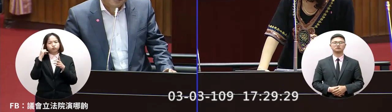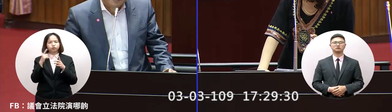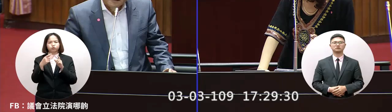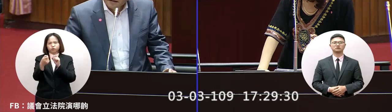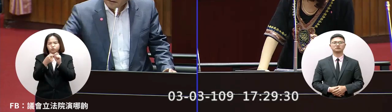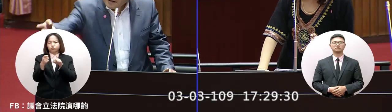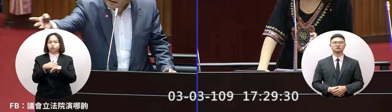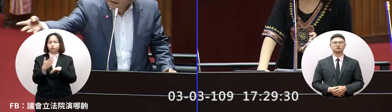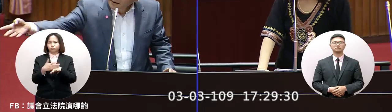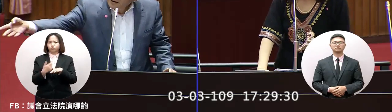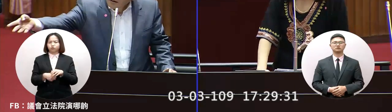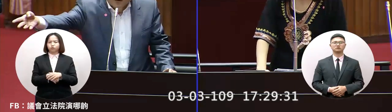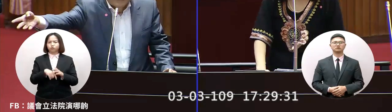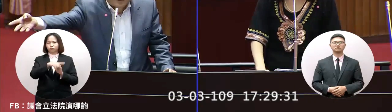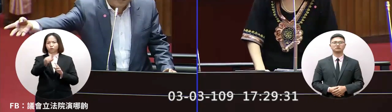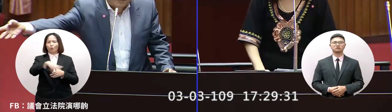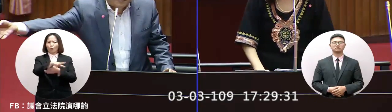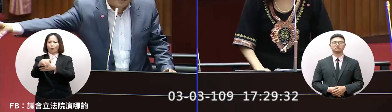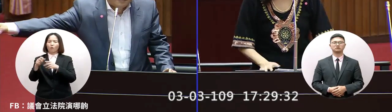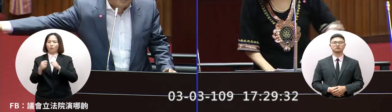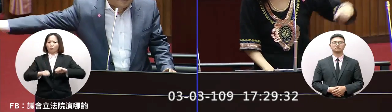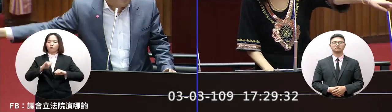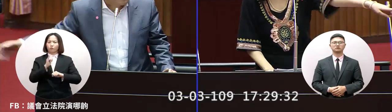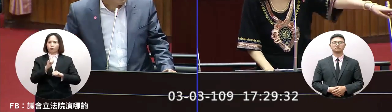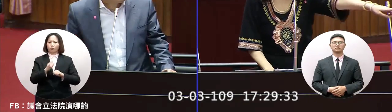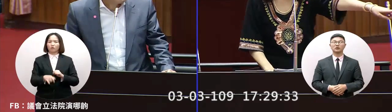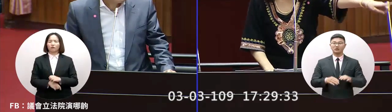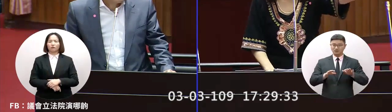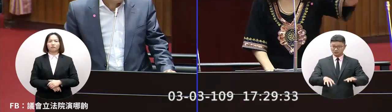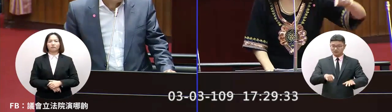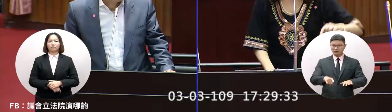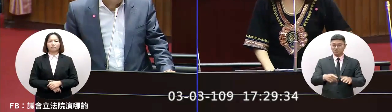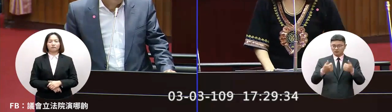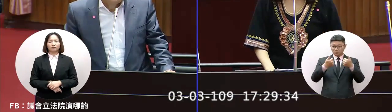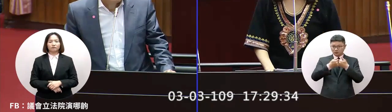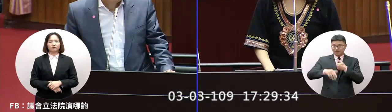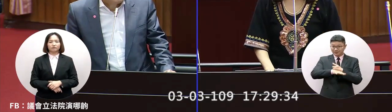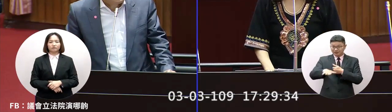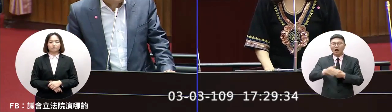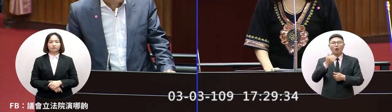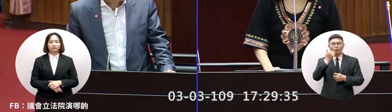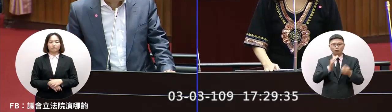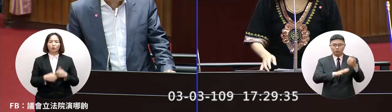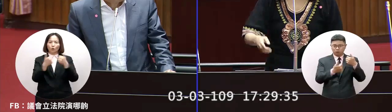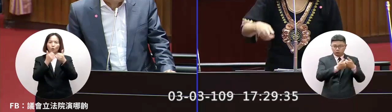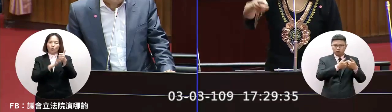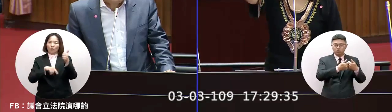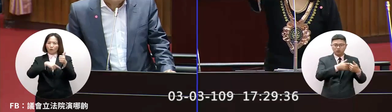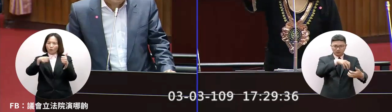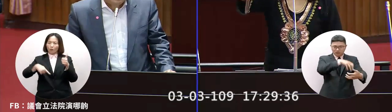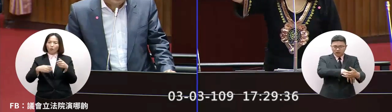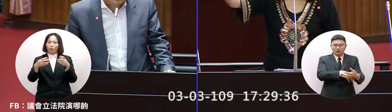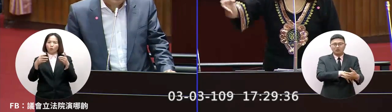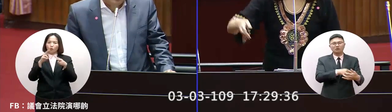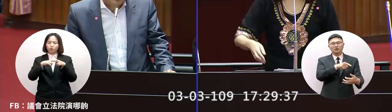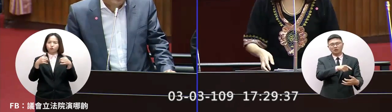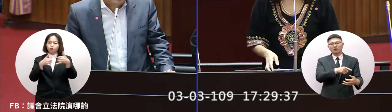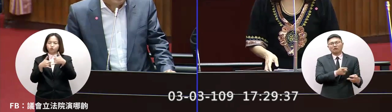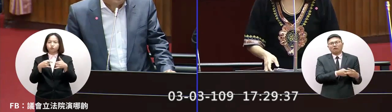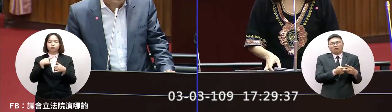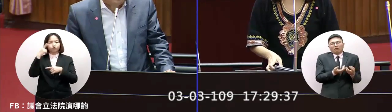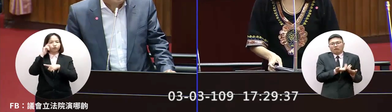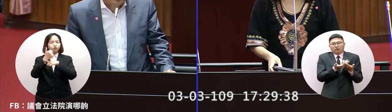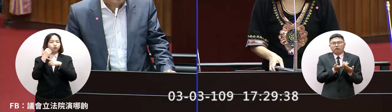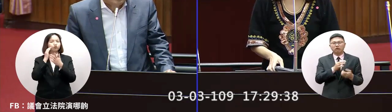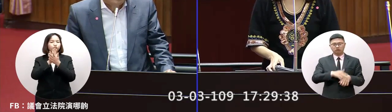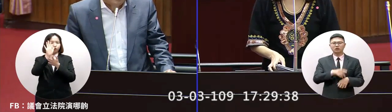近啊，这位置都还很宽呐、啊。我一说这个位置， 这是异常。我现在是说委员会里面 了、啊哦。委员会里面的话， 委员会立马 可以建议说，未